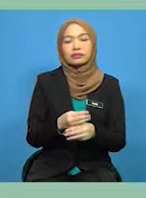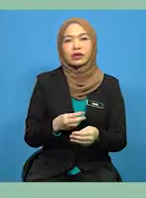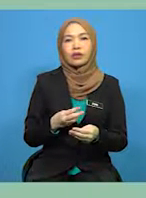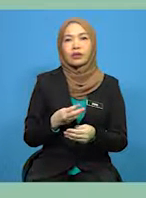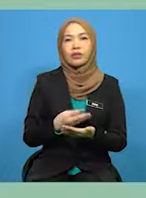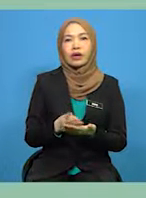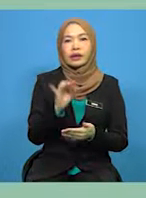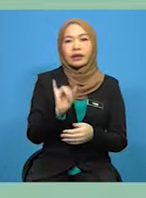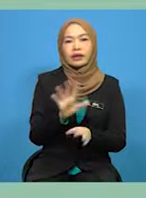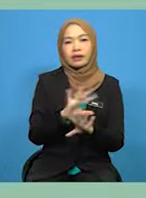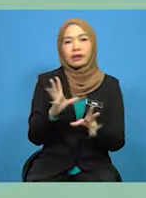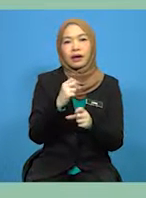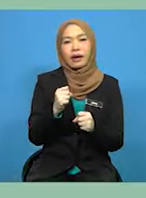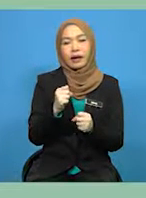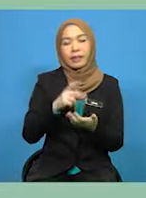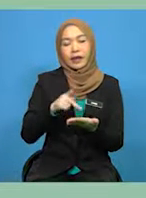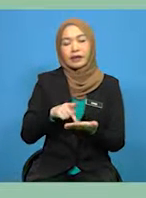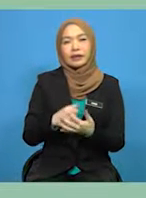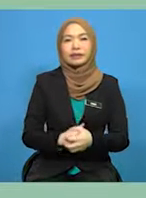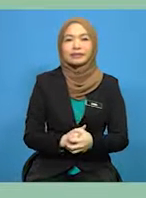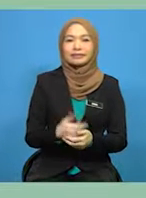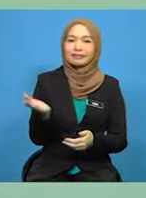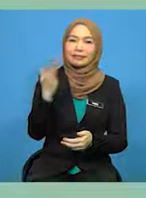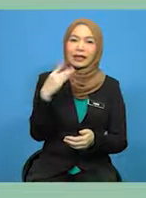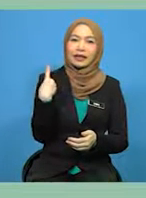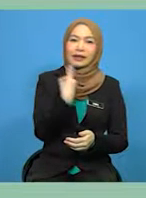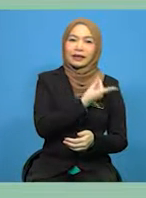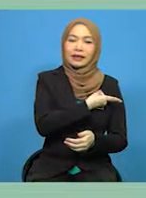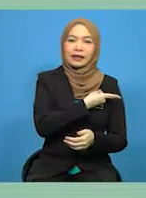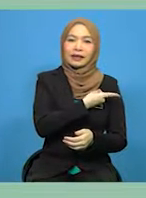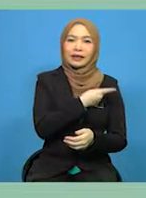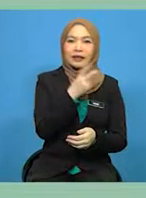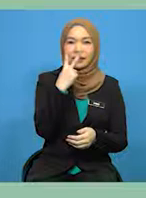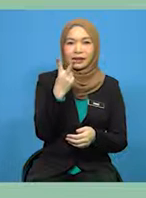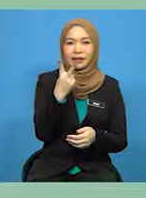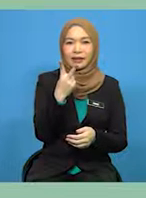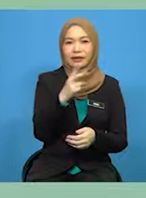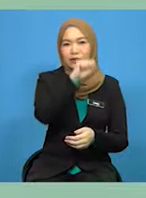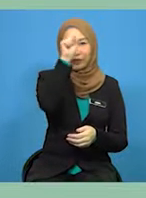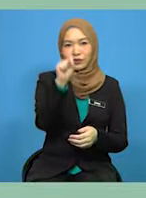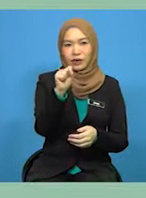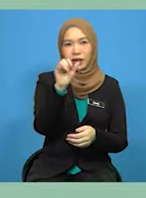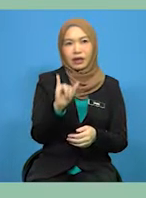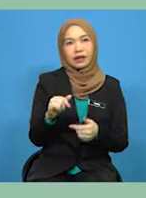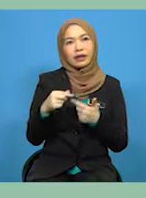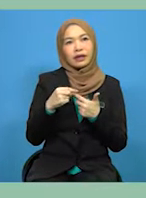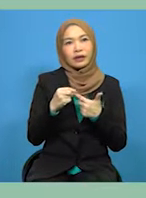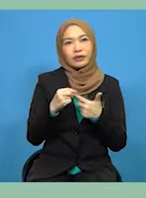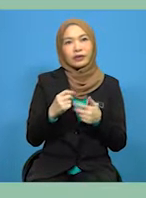kira. Baiklah, mari kita beralih ke penilaian kendiri yang